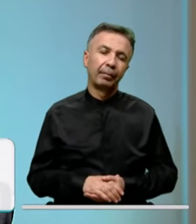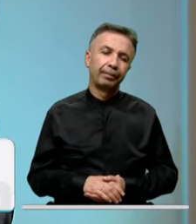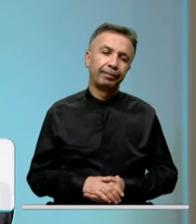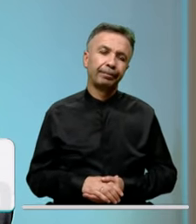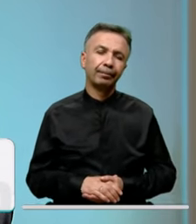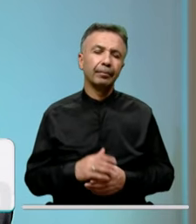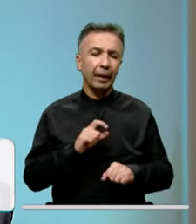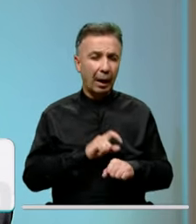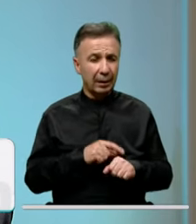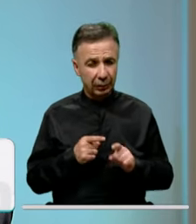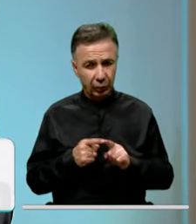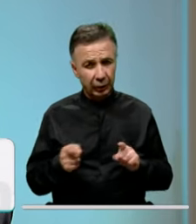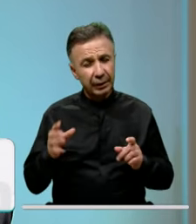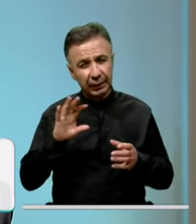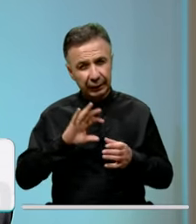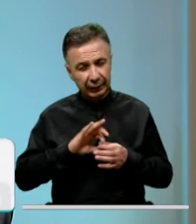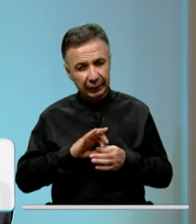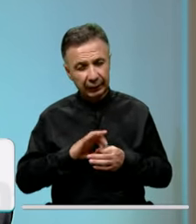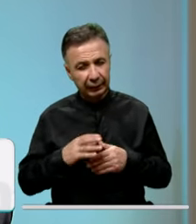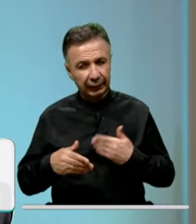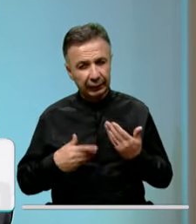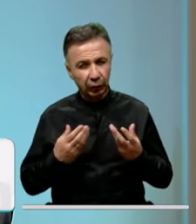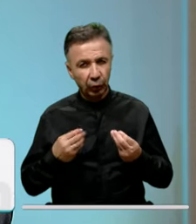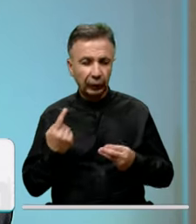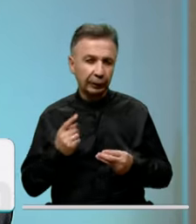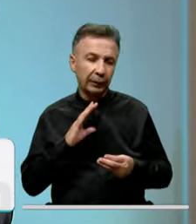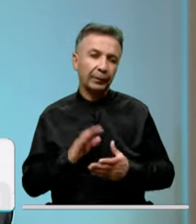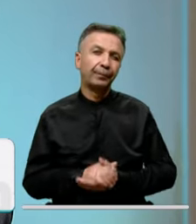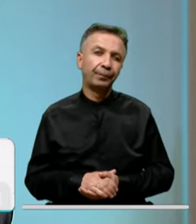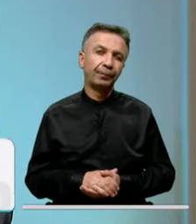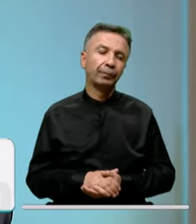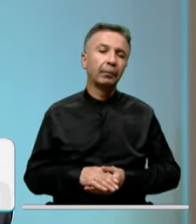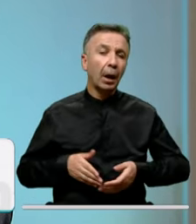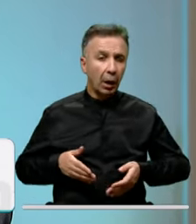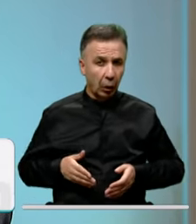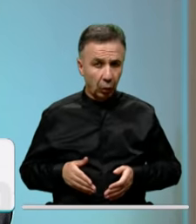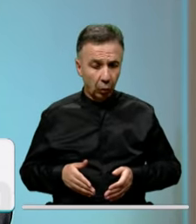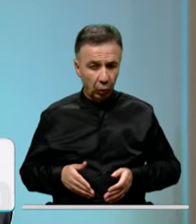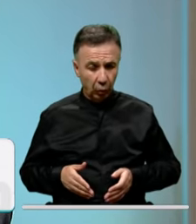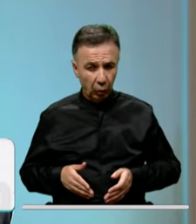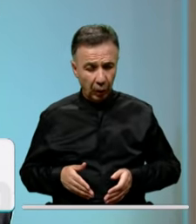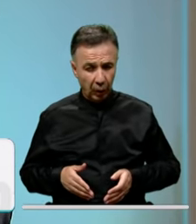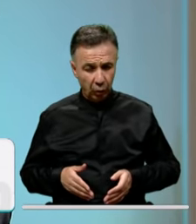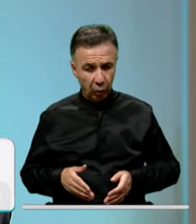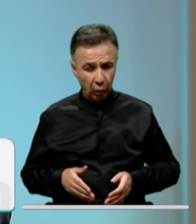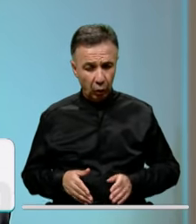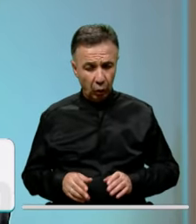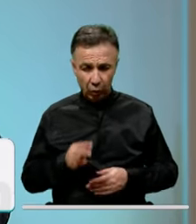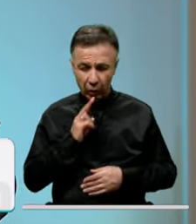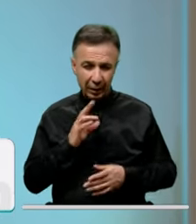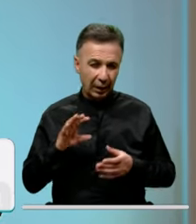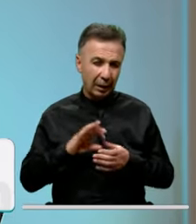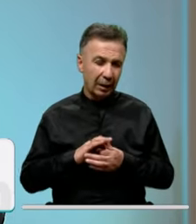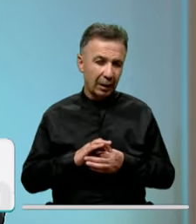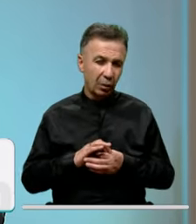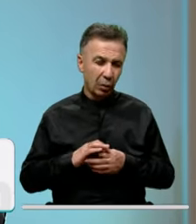Hastane süreciyle ilgili anlatılacak çok şey var. Çünkü bu doğum sonlandırmayla ilgili ciddi